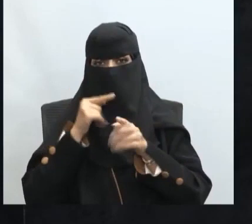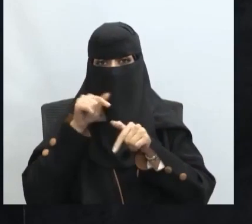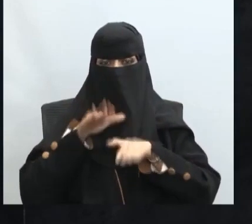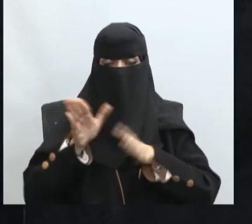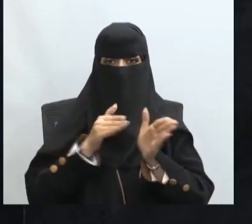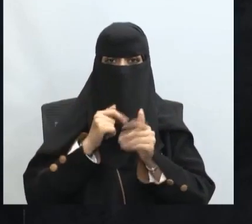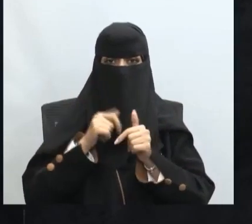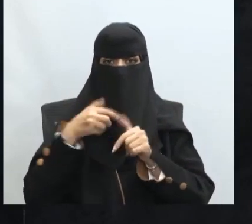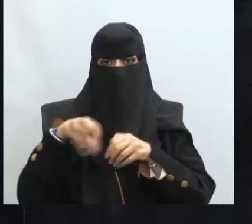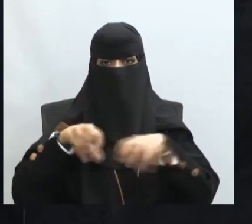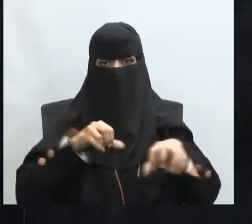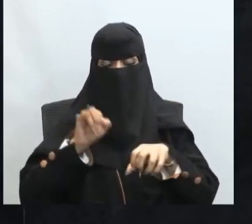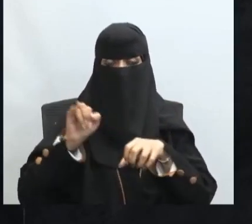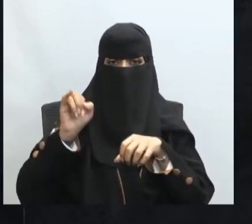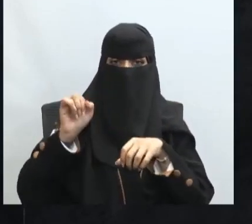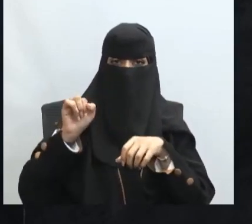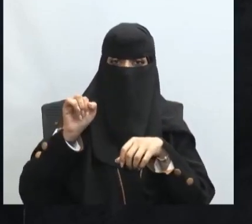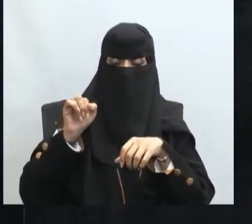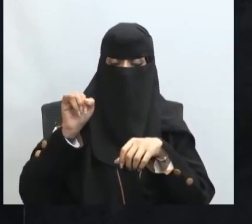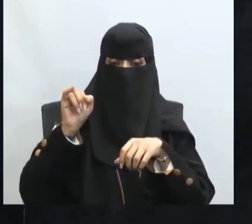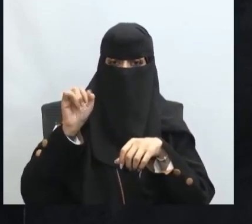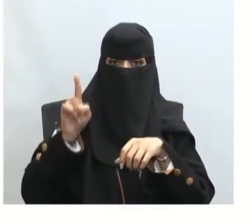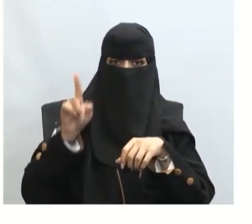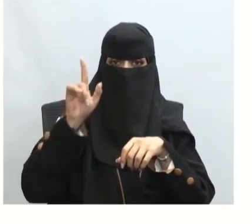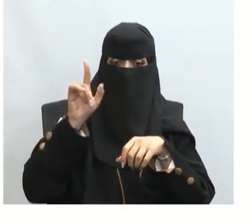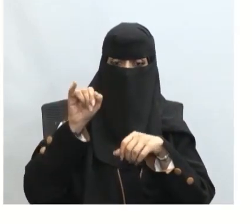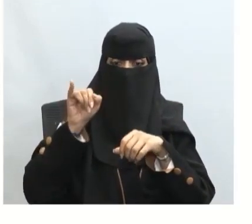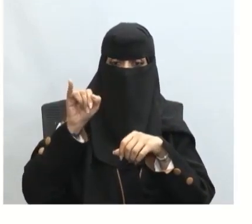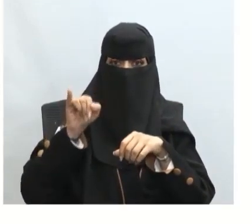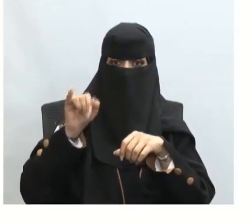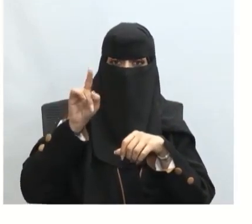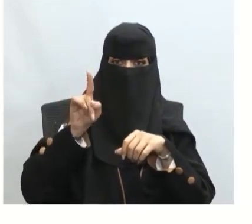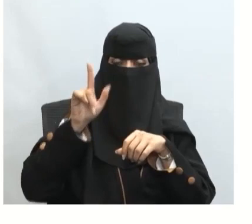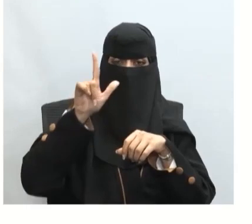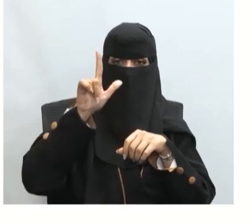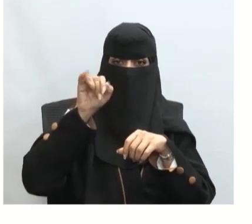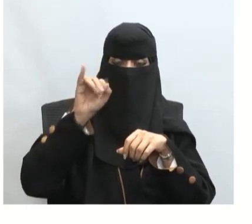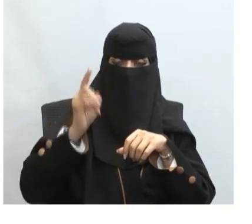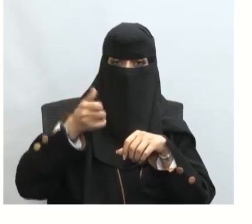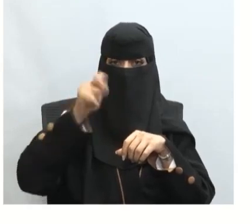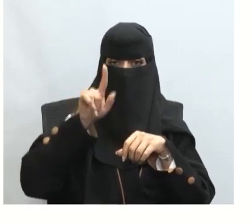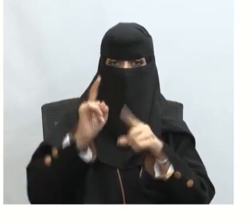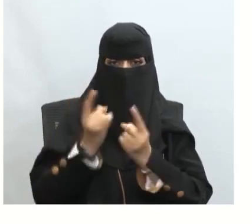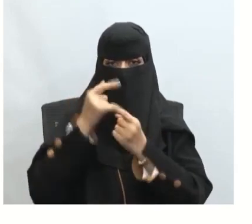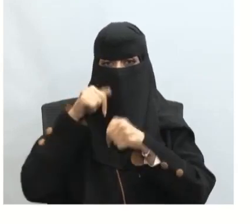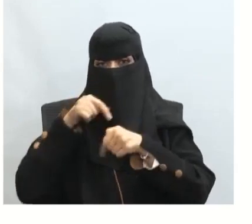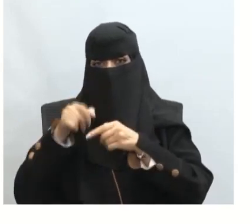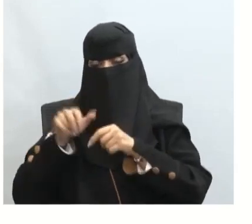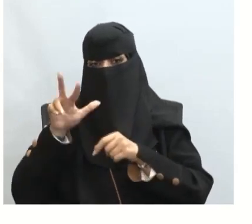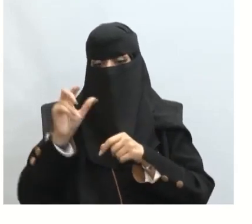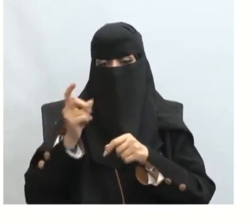لدينا نوعين من البوليمرات مبلمرات طبيعيه و مبلمرات صناعيه الطبيعيه ستكون النشا والسليلوز